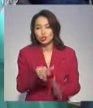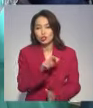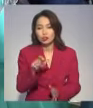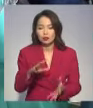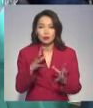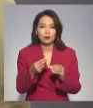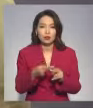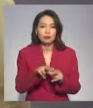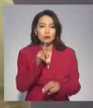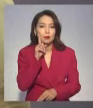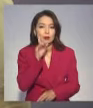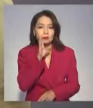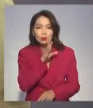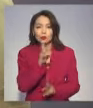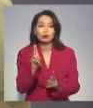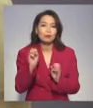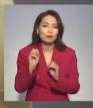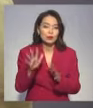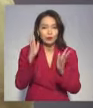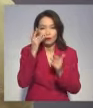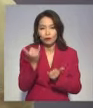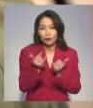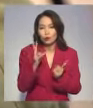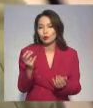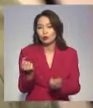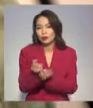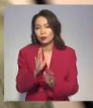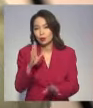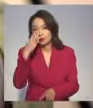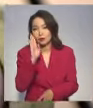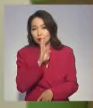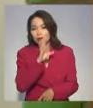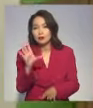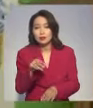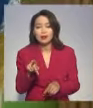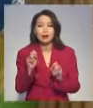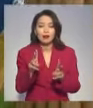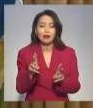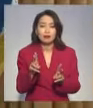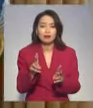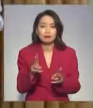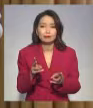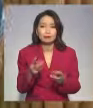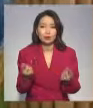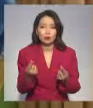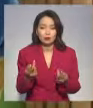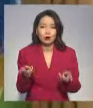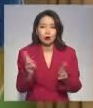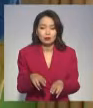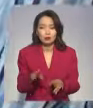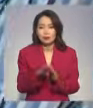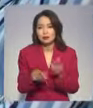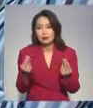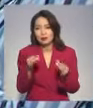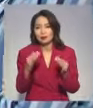основном это молодые мамы. Кого-то бросил возлюбленные, кого-то не поддержали родные. Все они, как правило, остались когда-то без денег и жилья. Такие